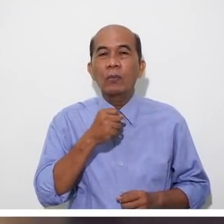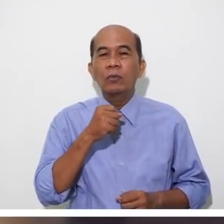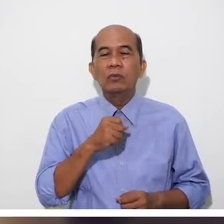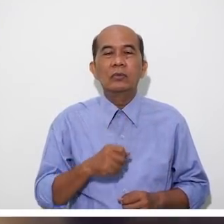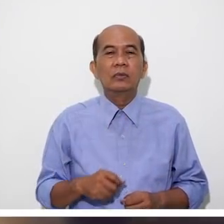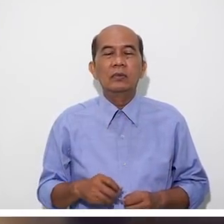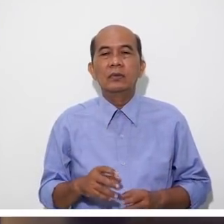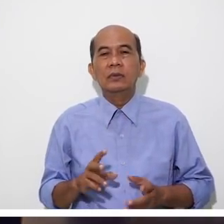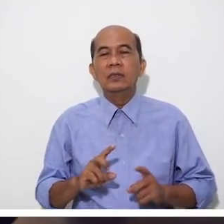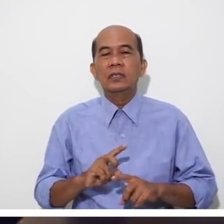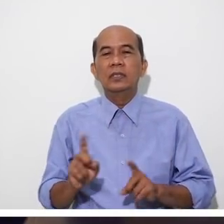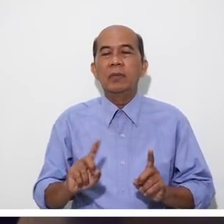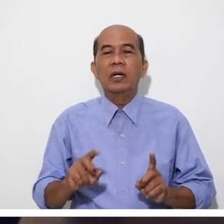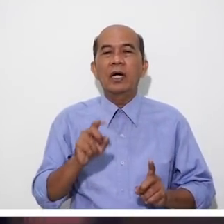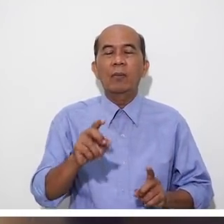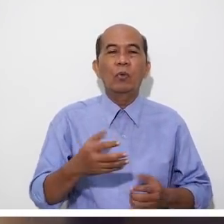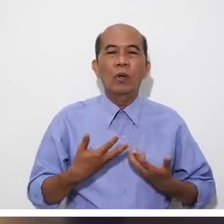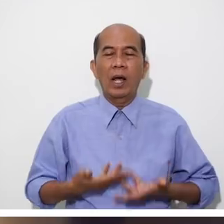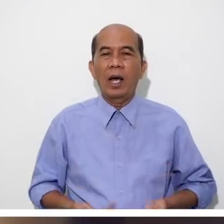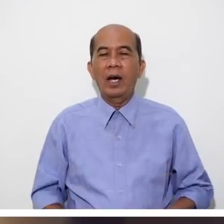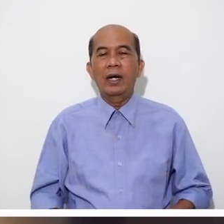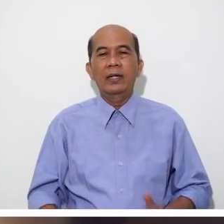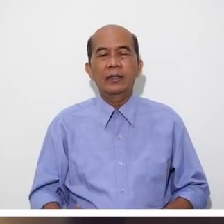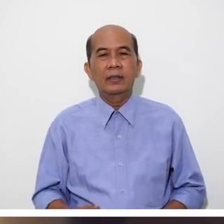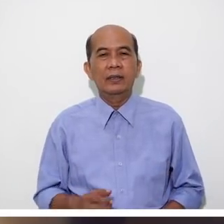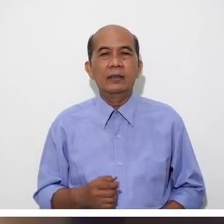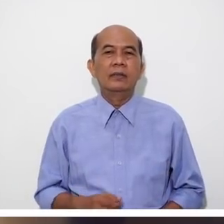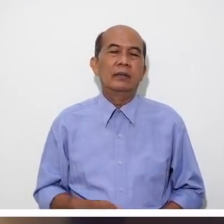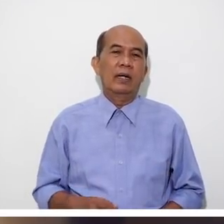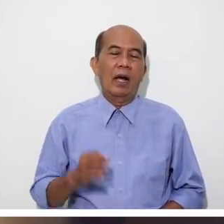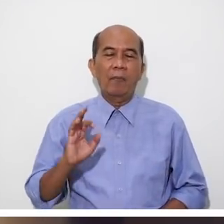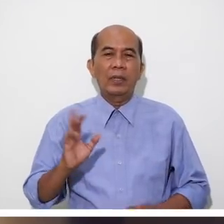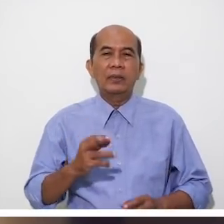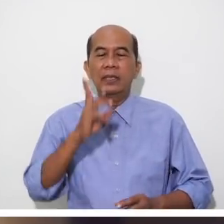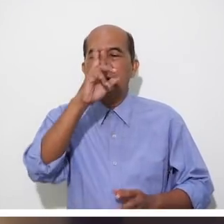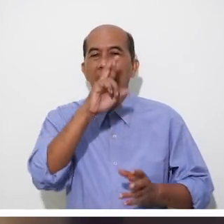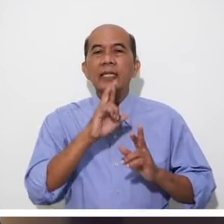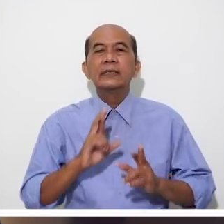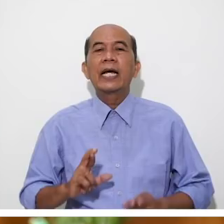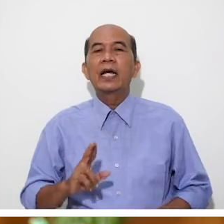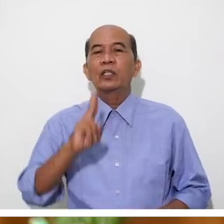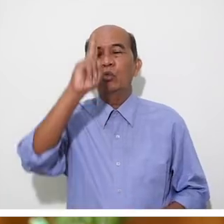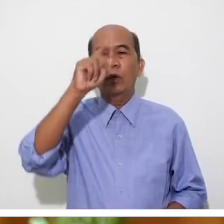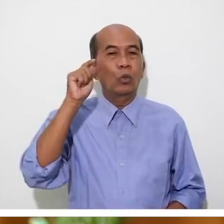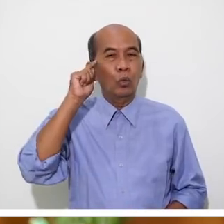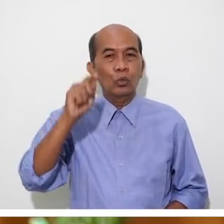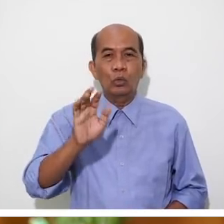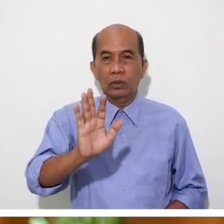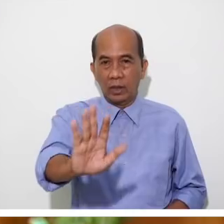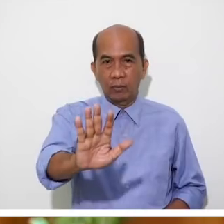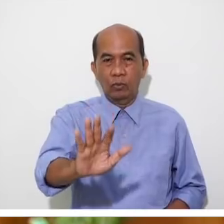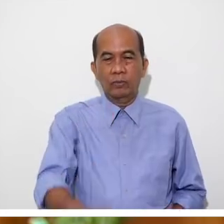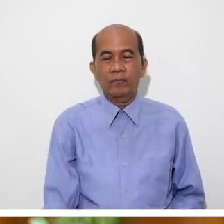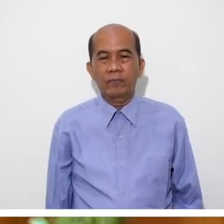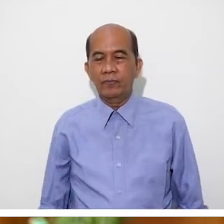dibesarkan. Semua tidak lepas dari apa yang menjadi blueprintnya Tuhan untuk saudara.